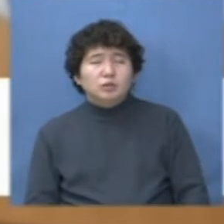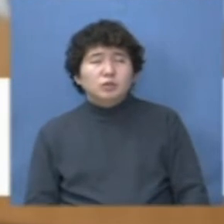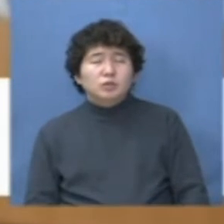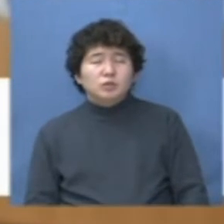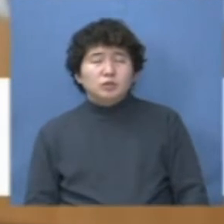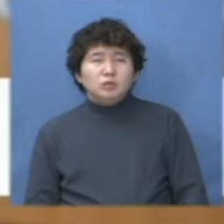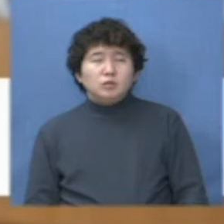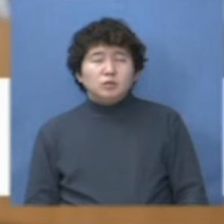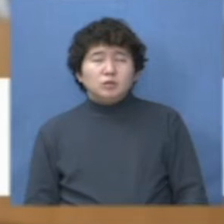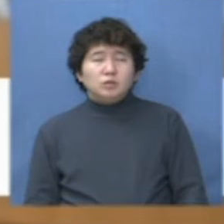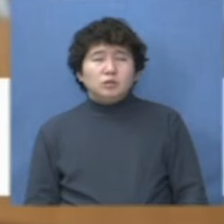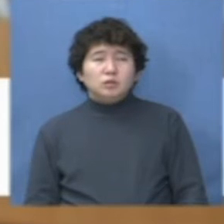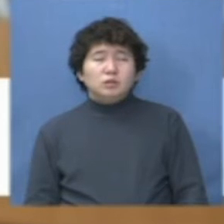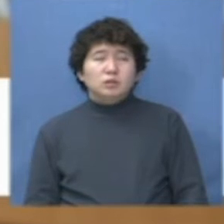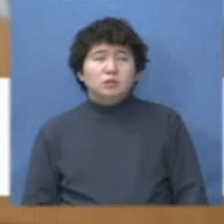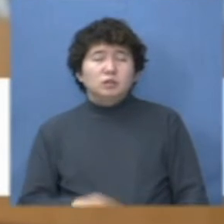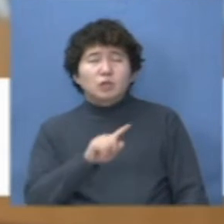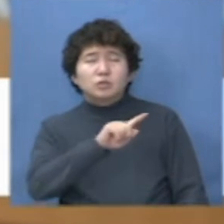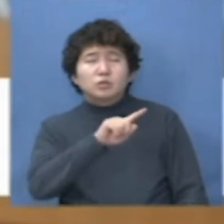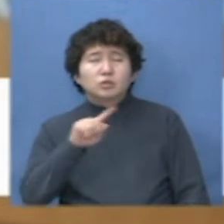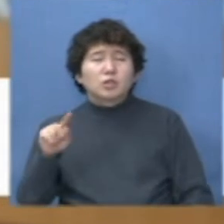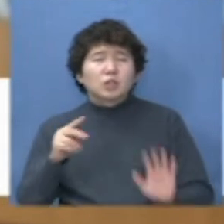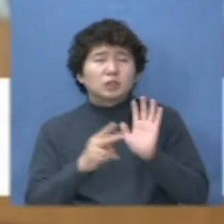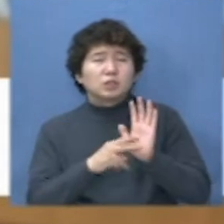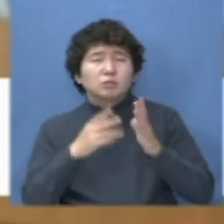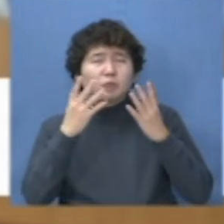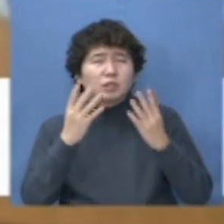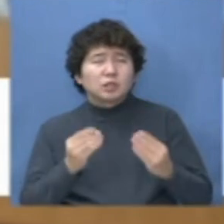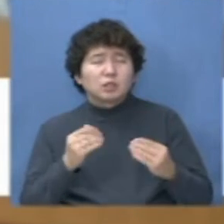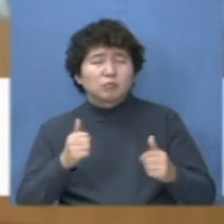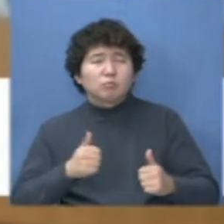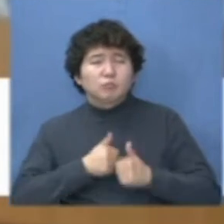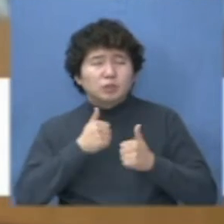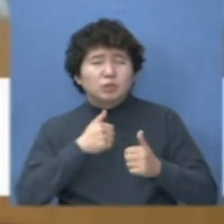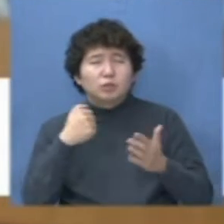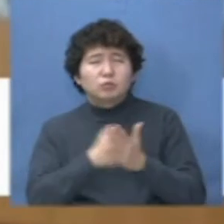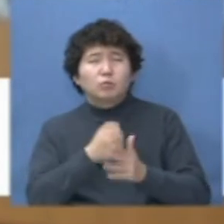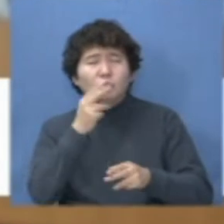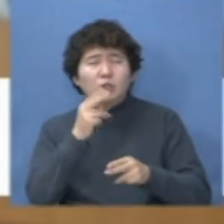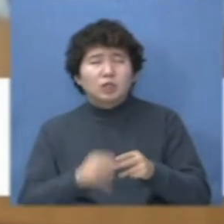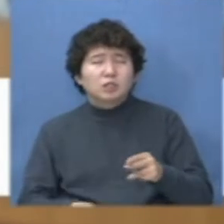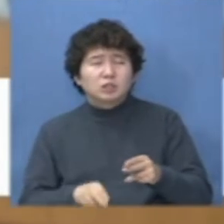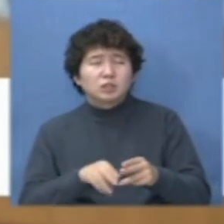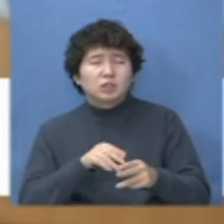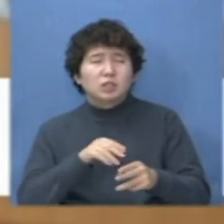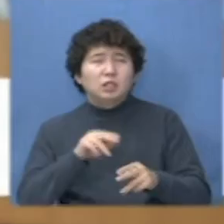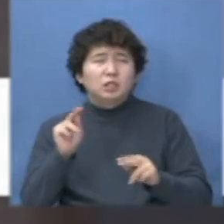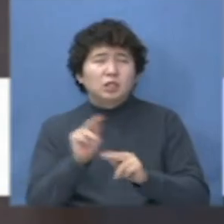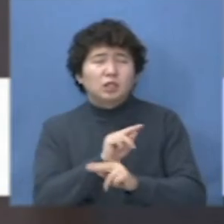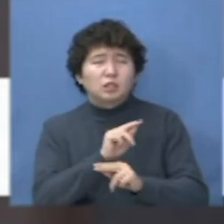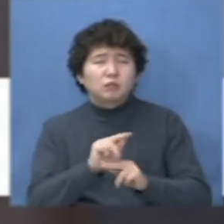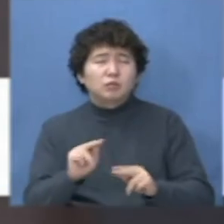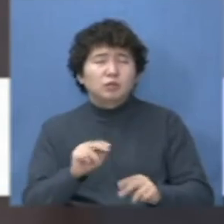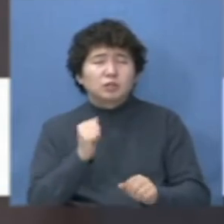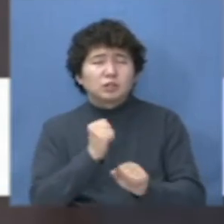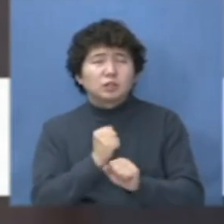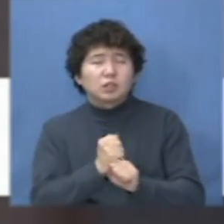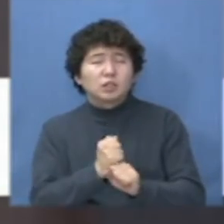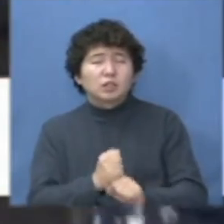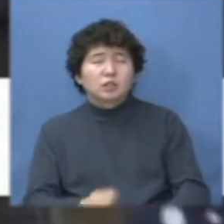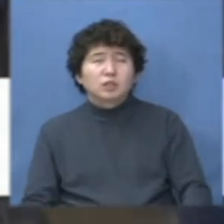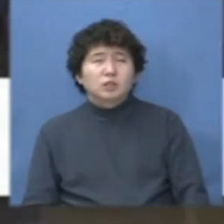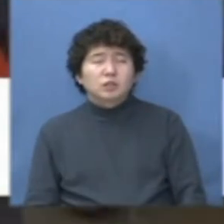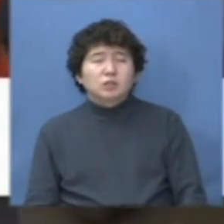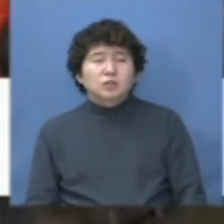алынады. Жуық арада 7 күннің ішінде олқылықтардың орнын толтыруға күш жұмсалады. Нөмір 5-ші қазандықты ретке келтіру уақыт пен күшті қажет етеді. Жауапты